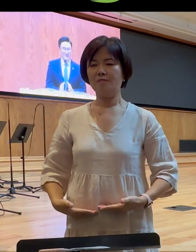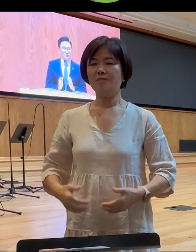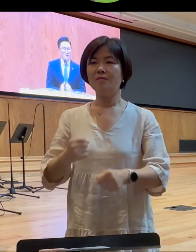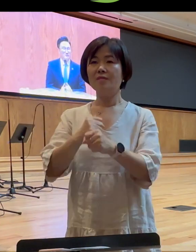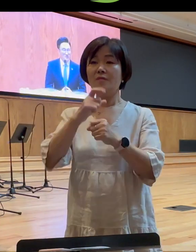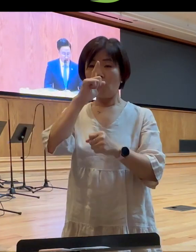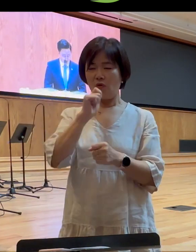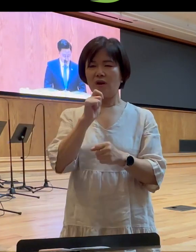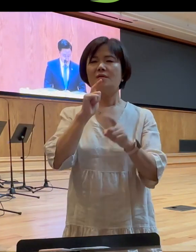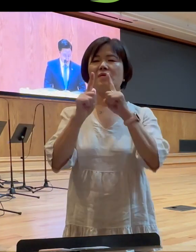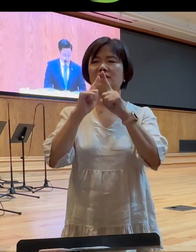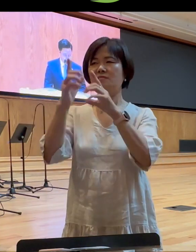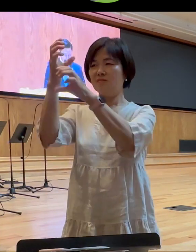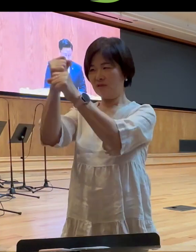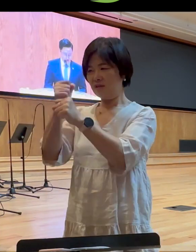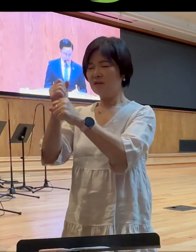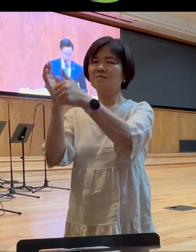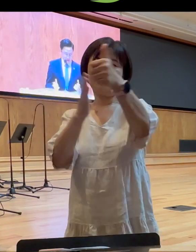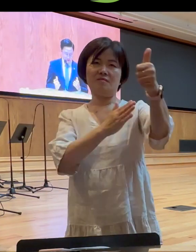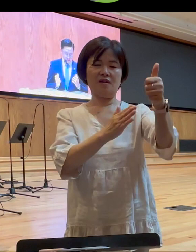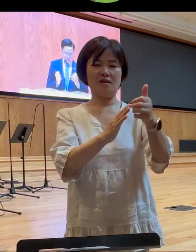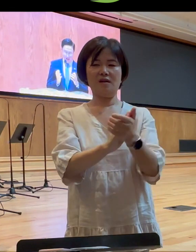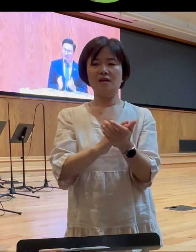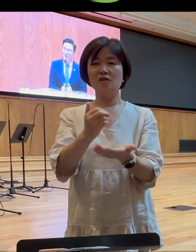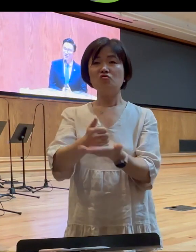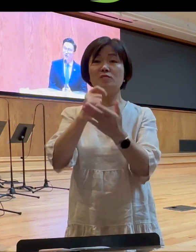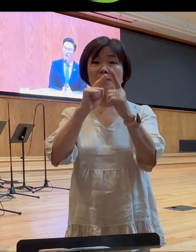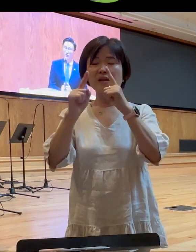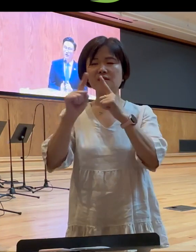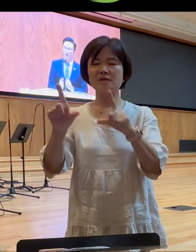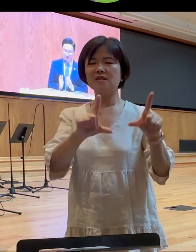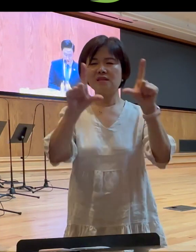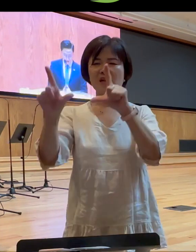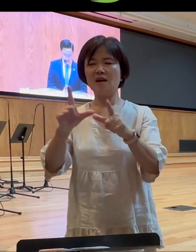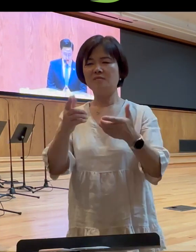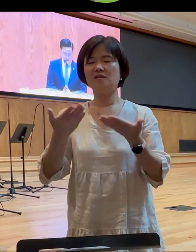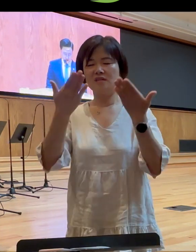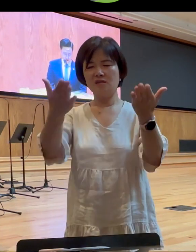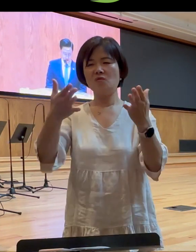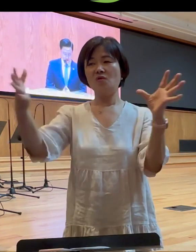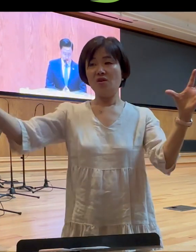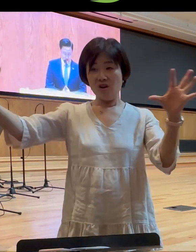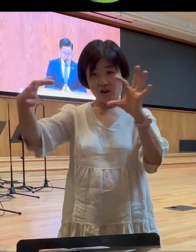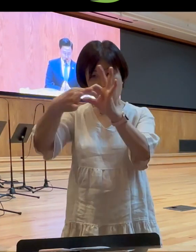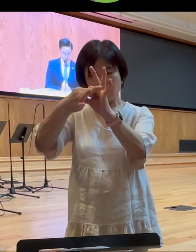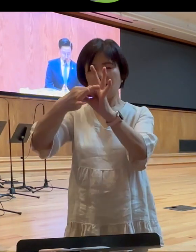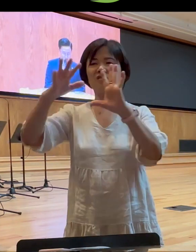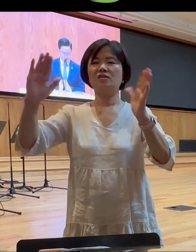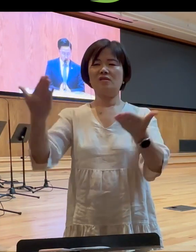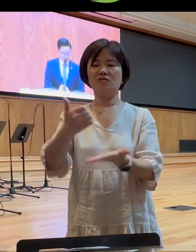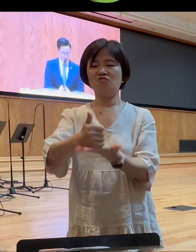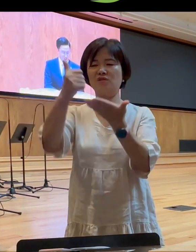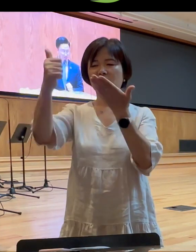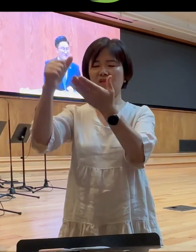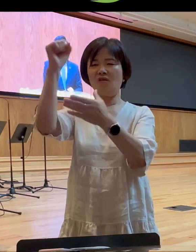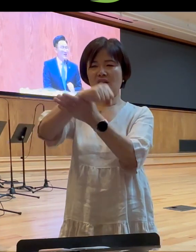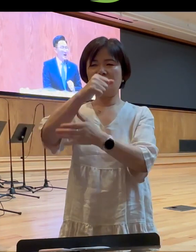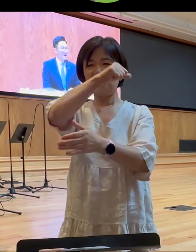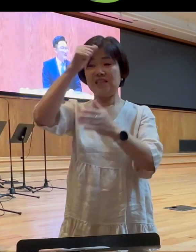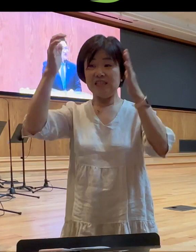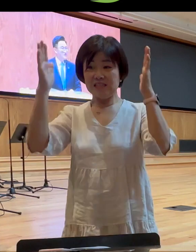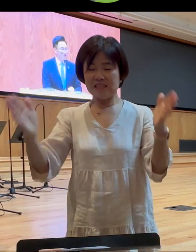말씀을 붙잡으시길 바랍니다. 주님의 말씀에 삶을 걸고 연결이 되어서 주님께서 허락하신